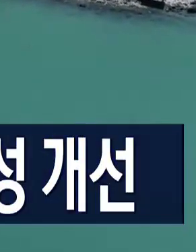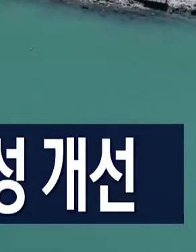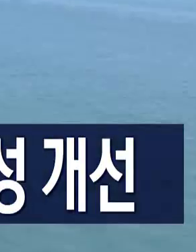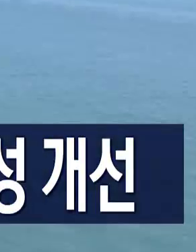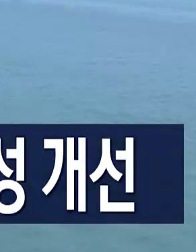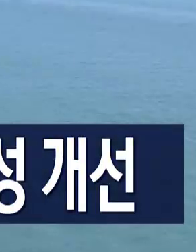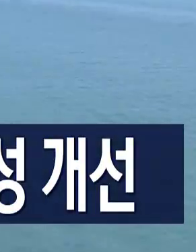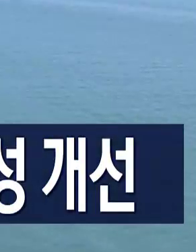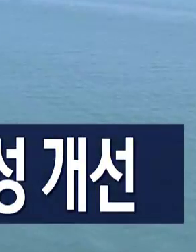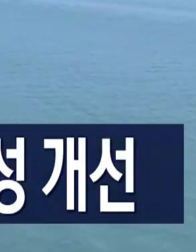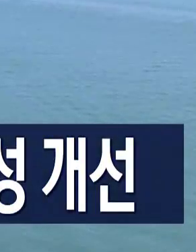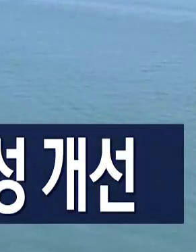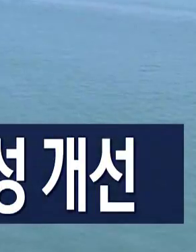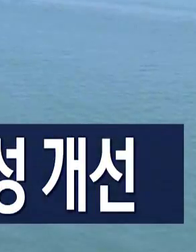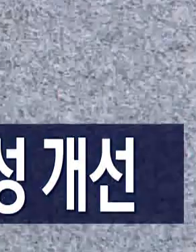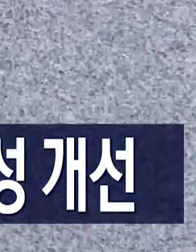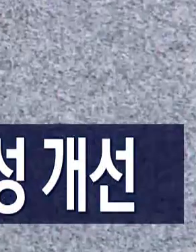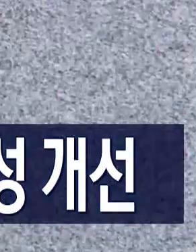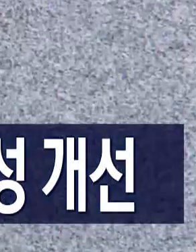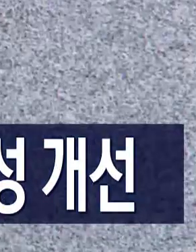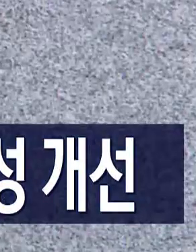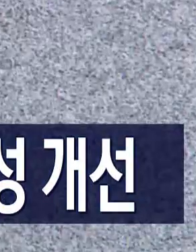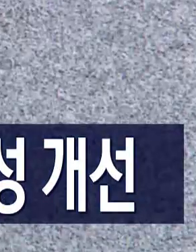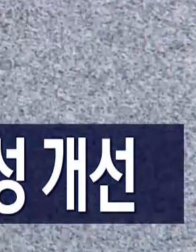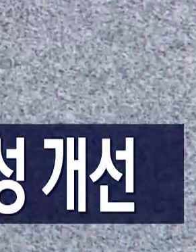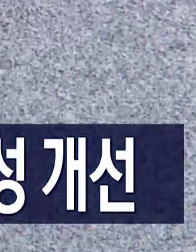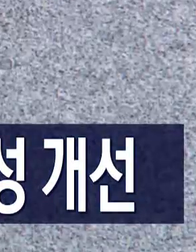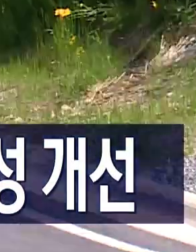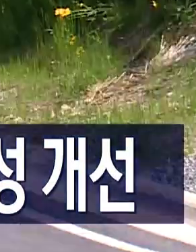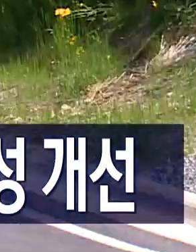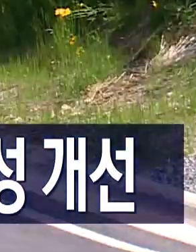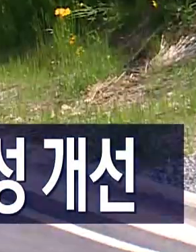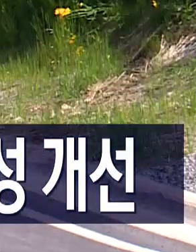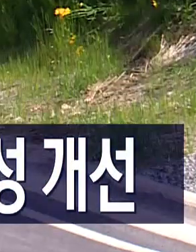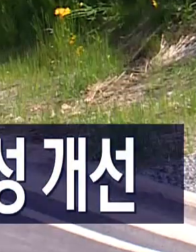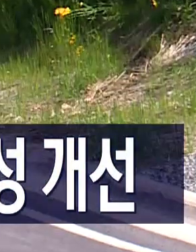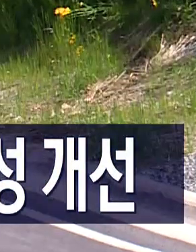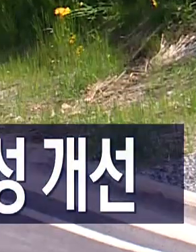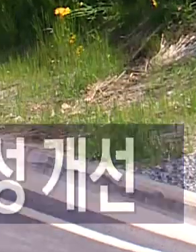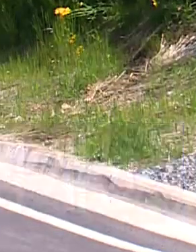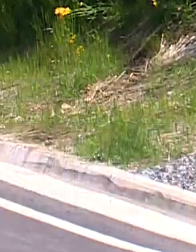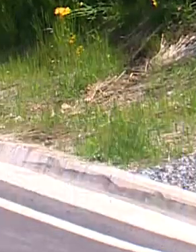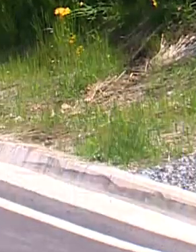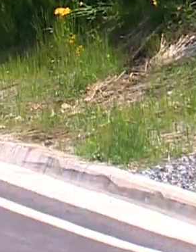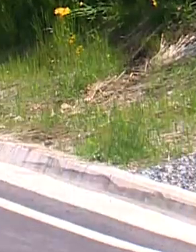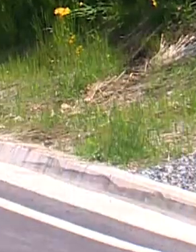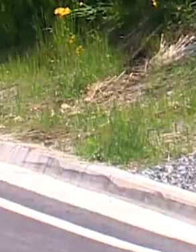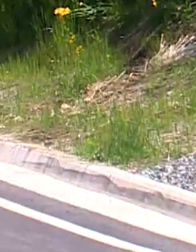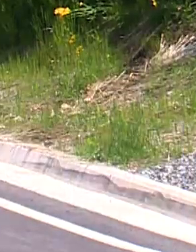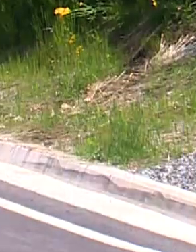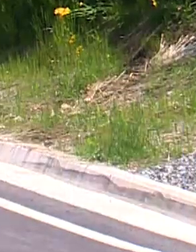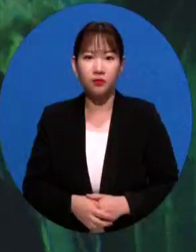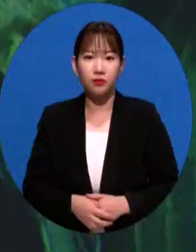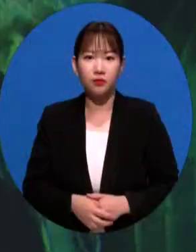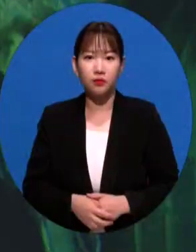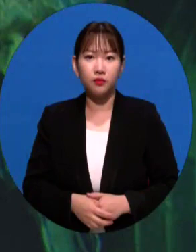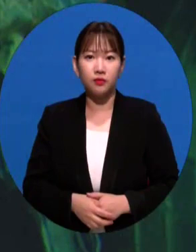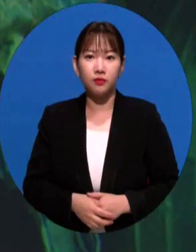해넘의 명소인 목포구 등대 인근에 최근 해안도로가 개통되면서 접근성이 크게 개선됐습니다.